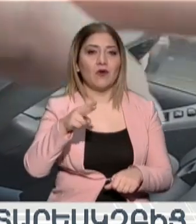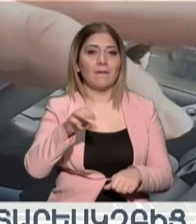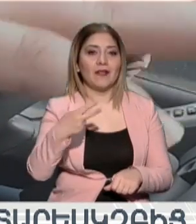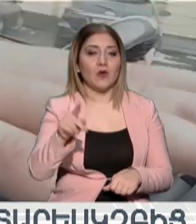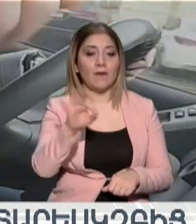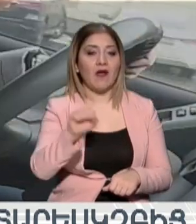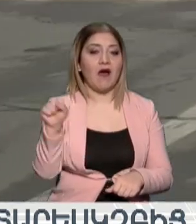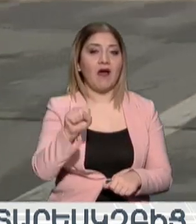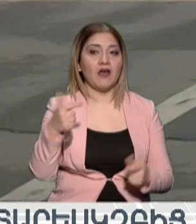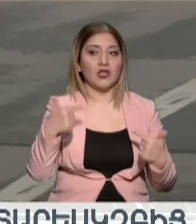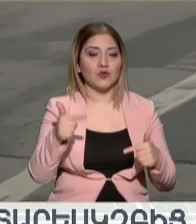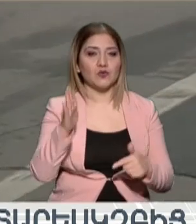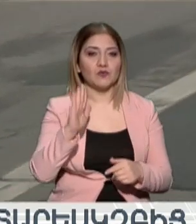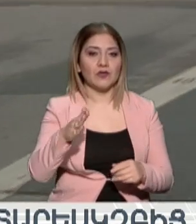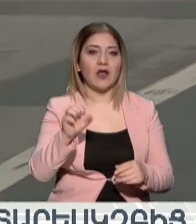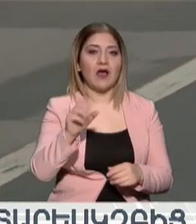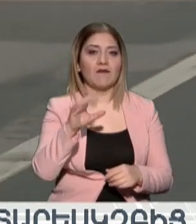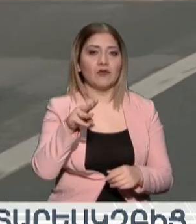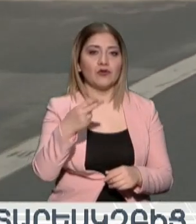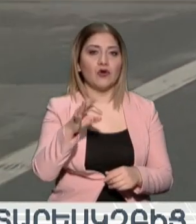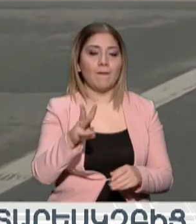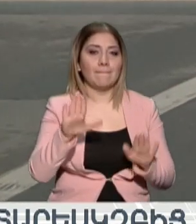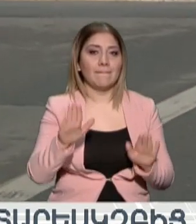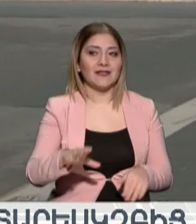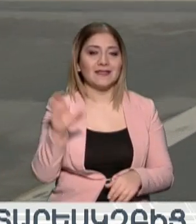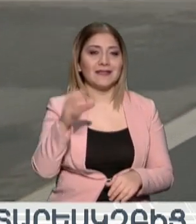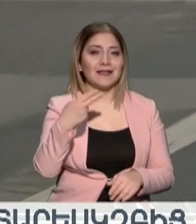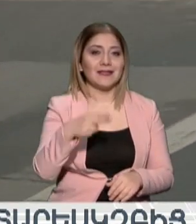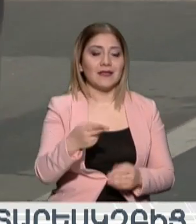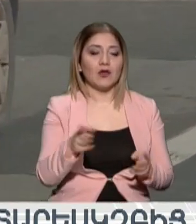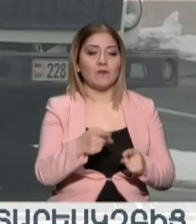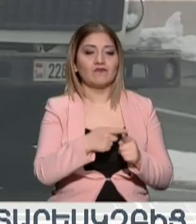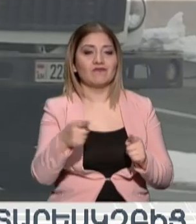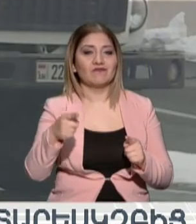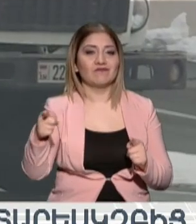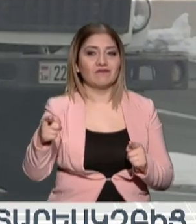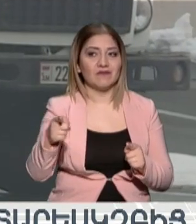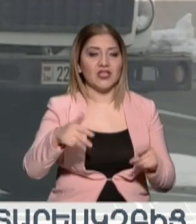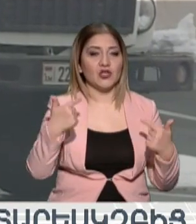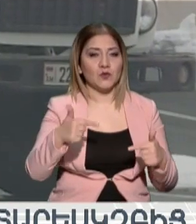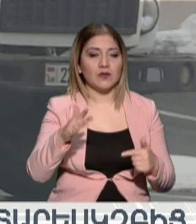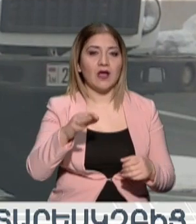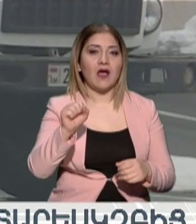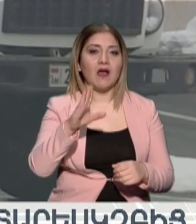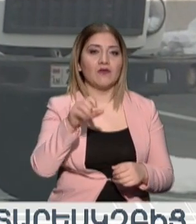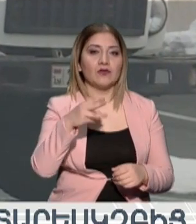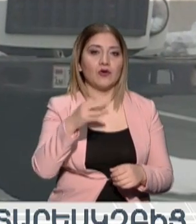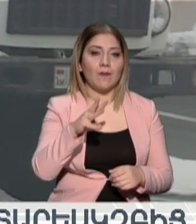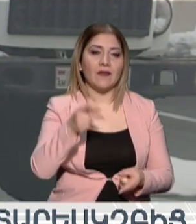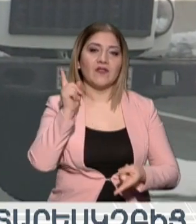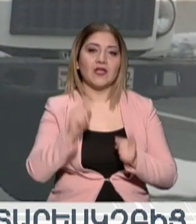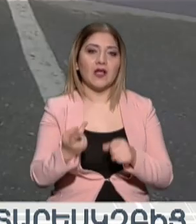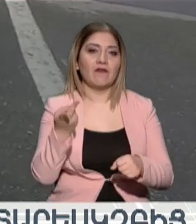իսկ Ա կարգի քննությունը կանցկացվի ավտոդրոմում։ Նոր կարգով C, D եւ մյուս կարգերի քննությունները կանցկացվեն թե ավտոդրոմում, թե